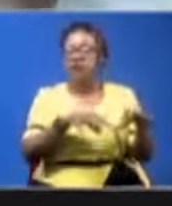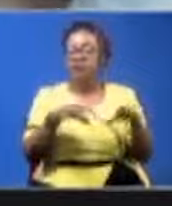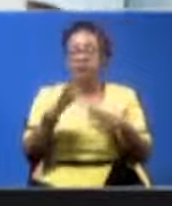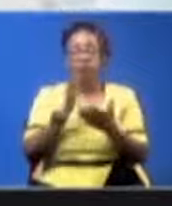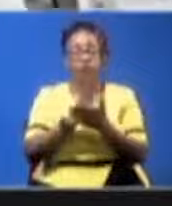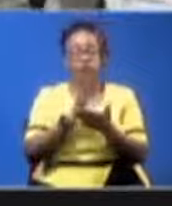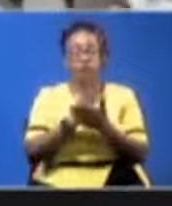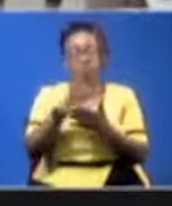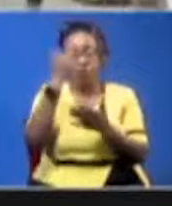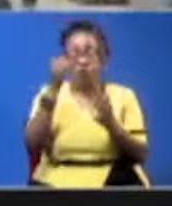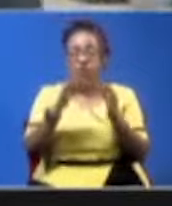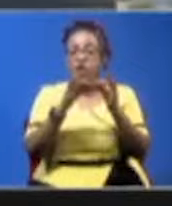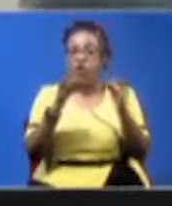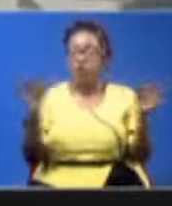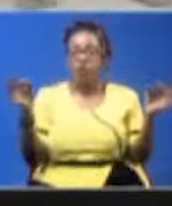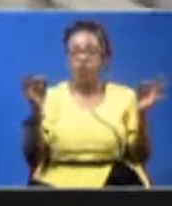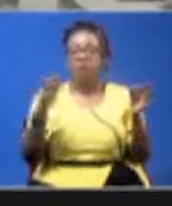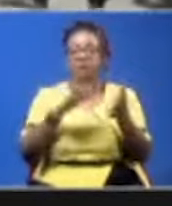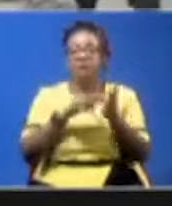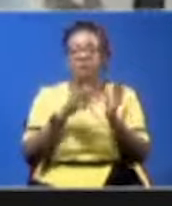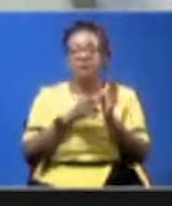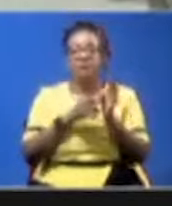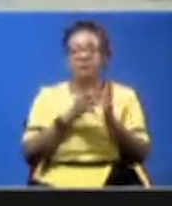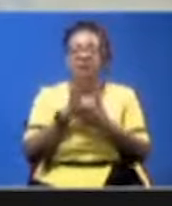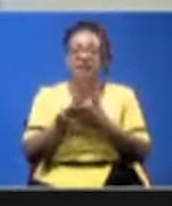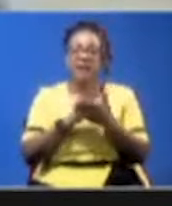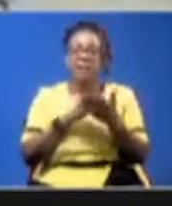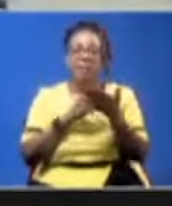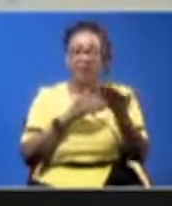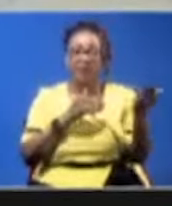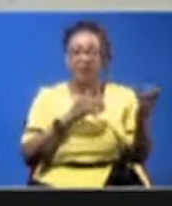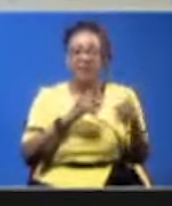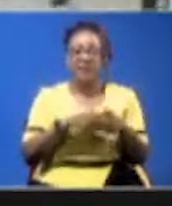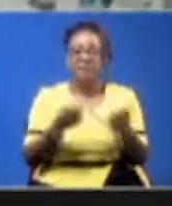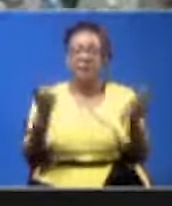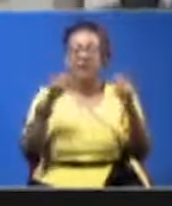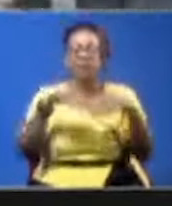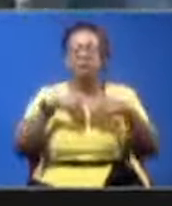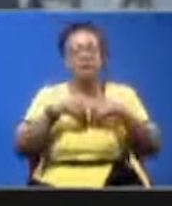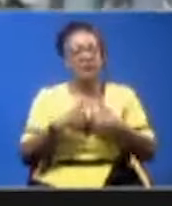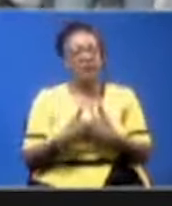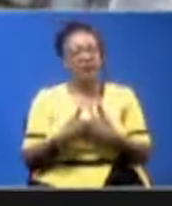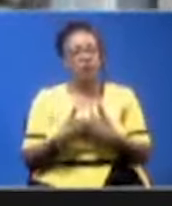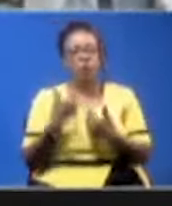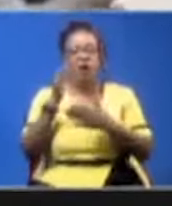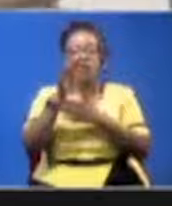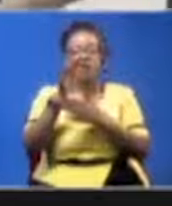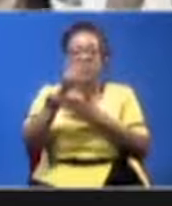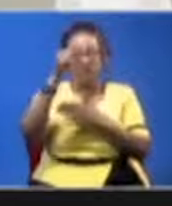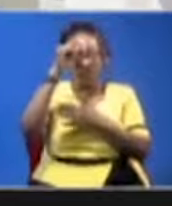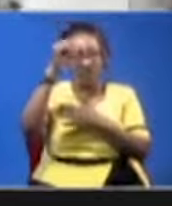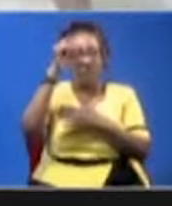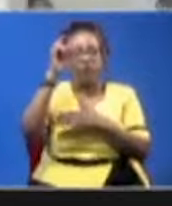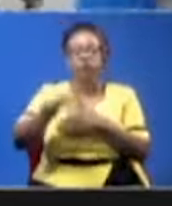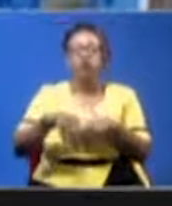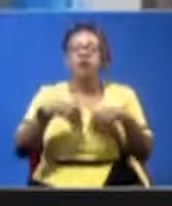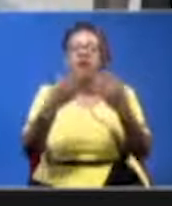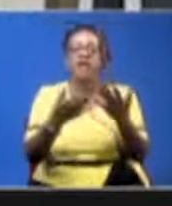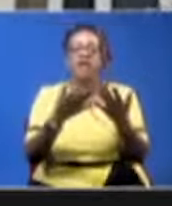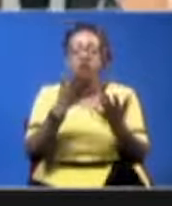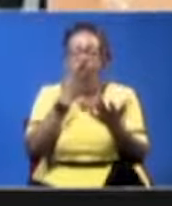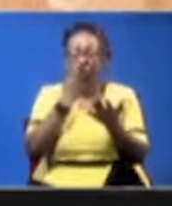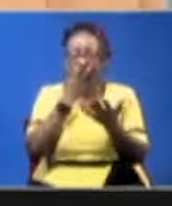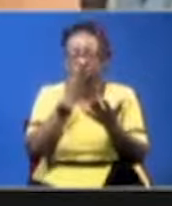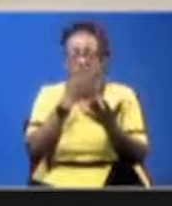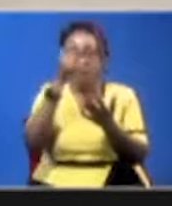distance. Kwa hivyo watoto lazima ni wadogo under 12 years wakikuja lazima wamechoka. Na tunaomba serikali waeke maglucose watoto kwa vile